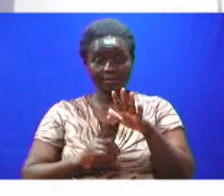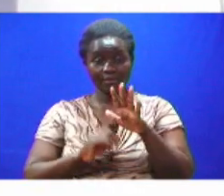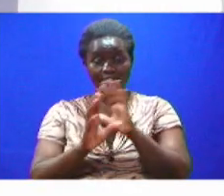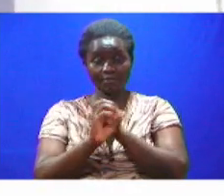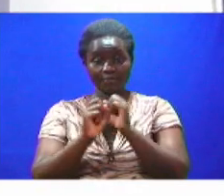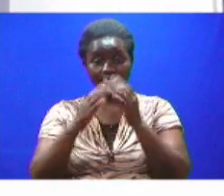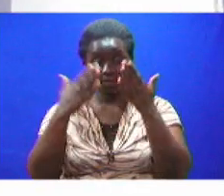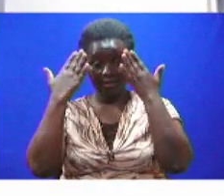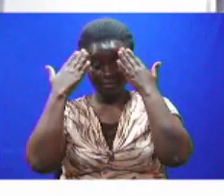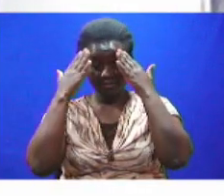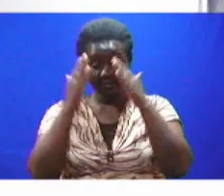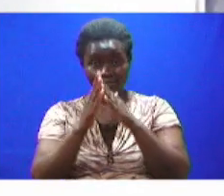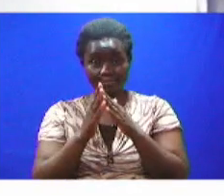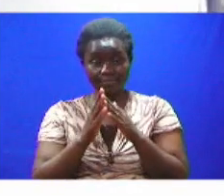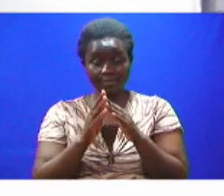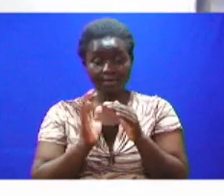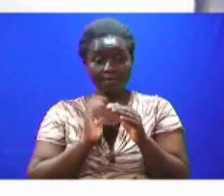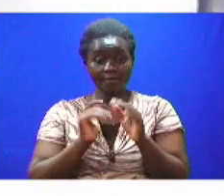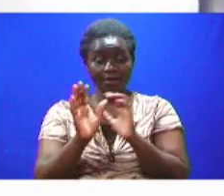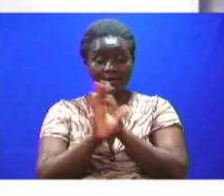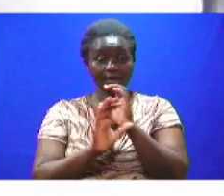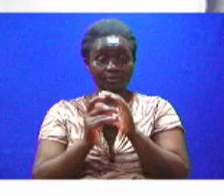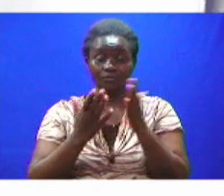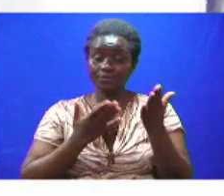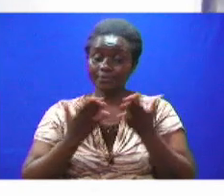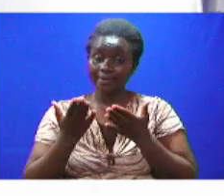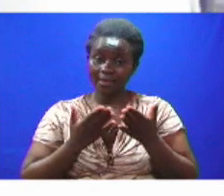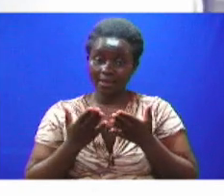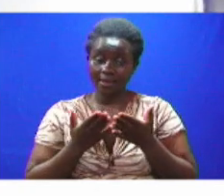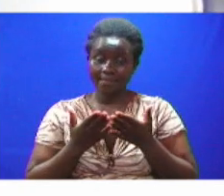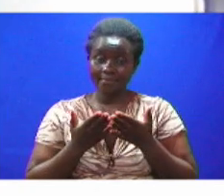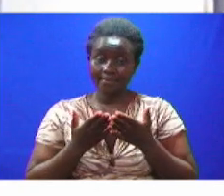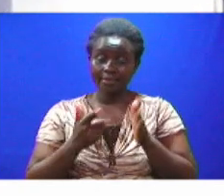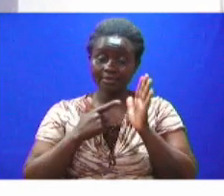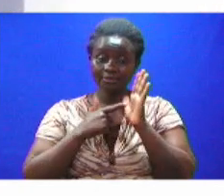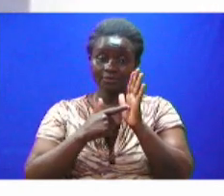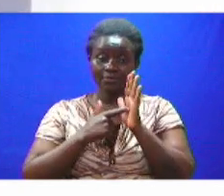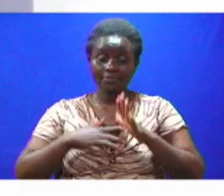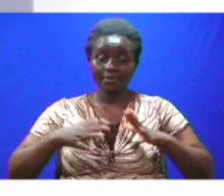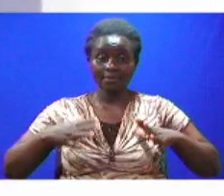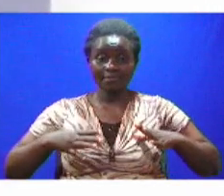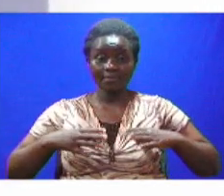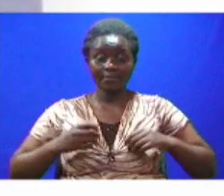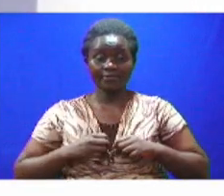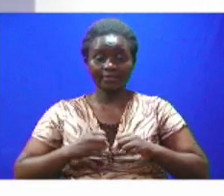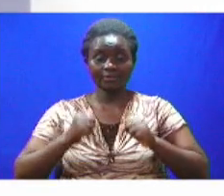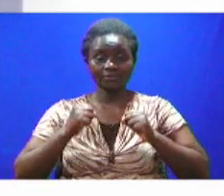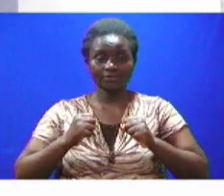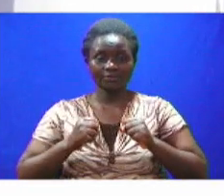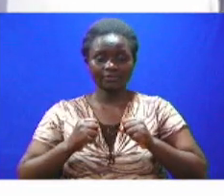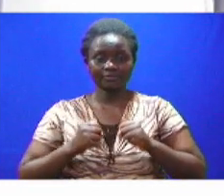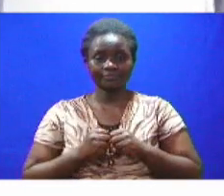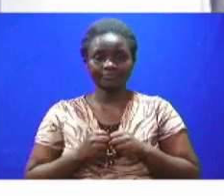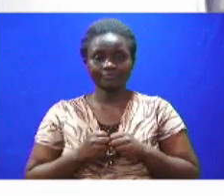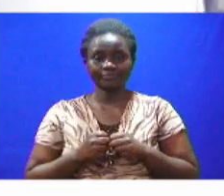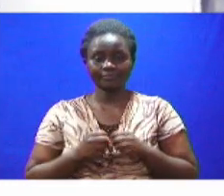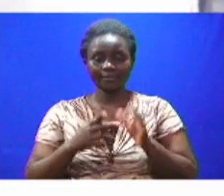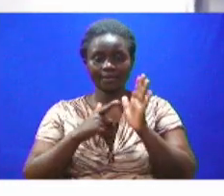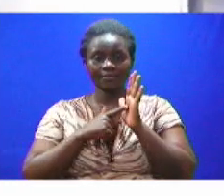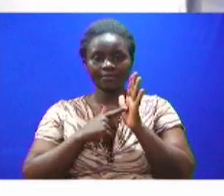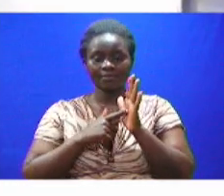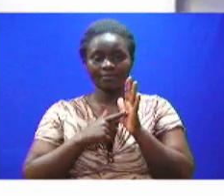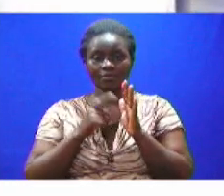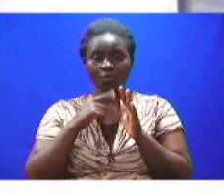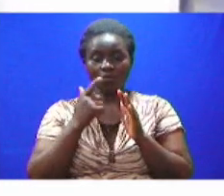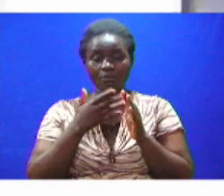hii itaipeleka Kenya hii yetu wapi. Wameonekana watu wengine walio na misimamo mikali, wameonekana watu wengine